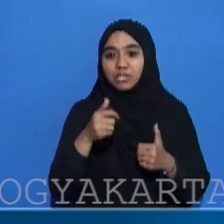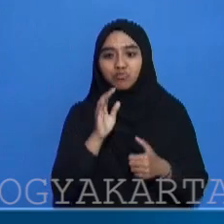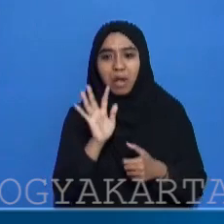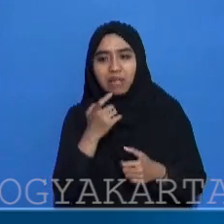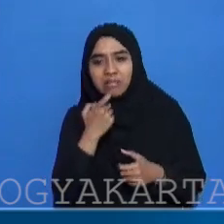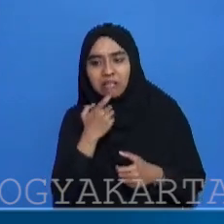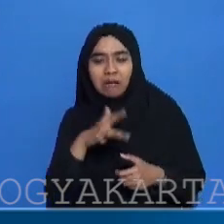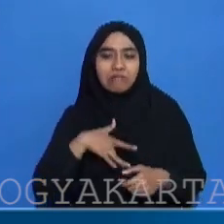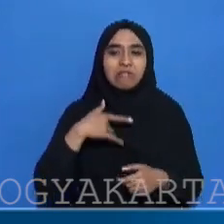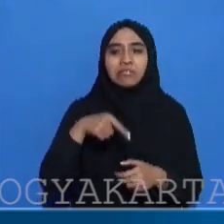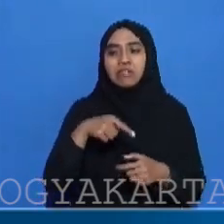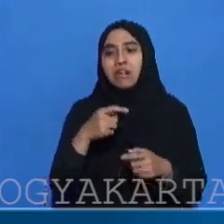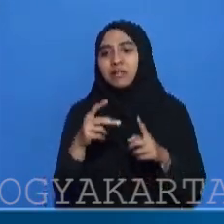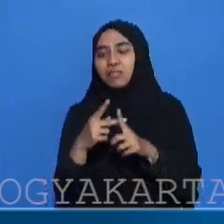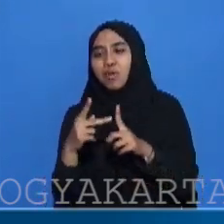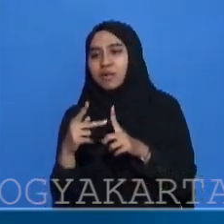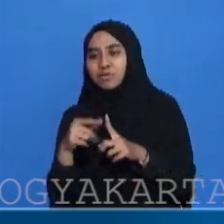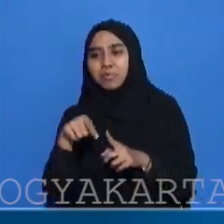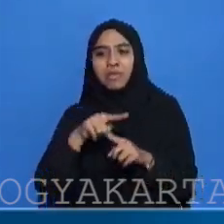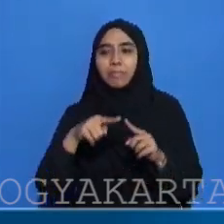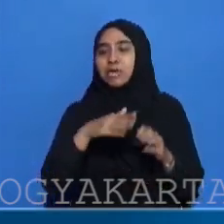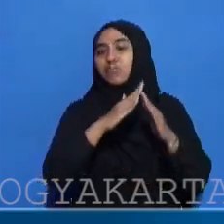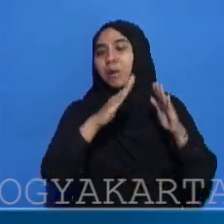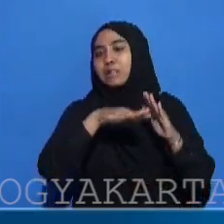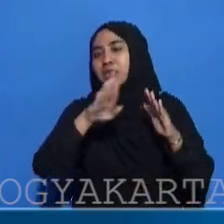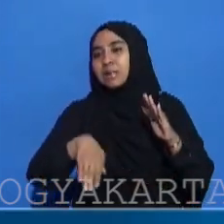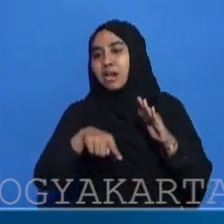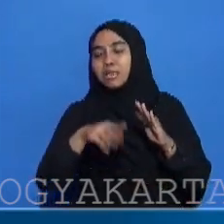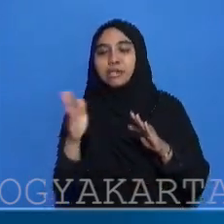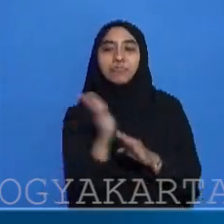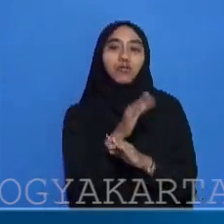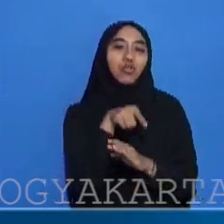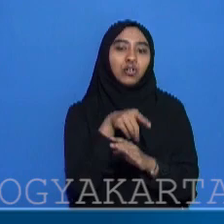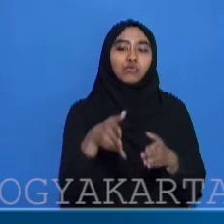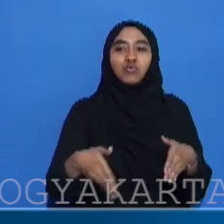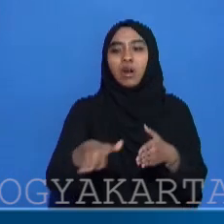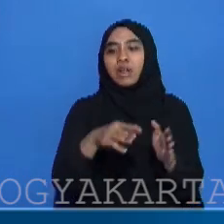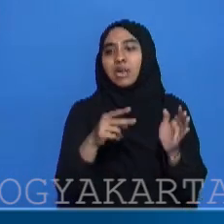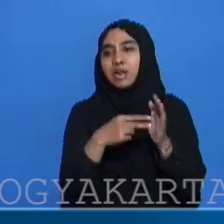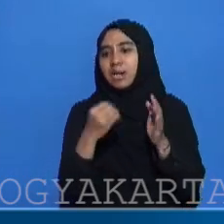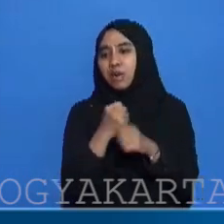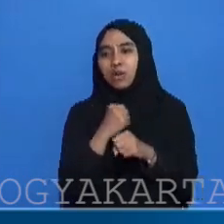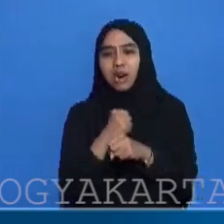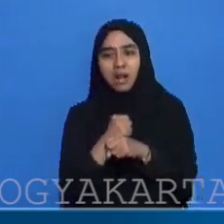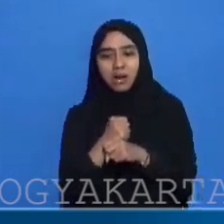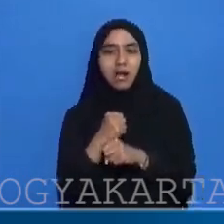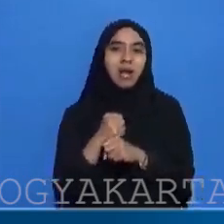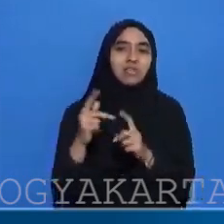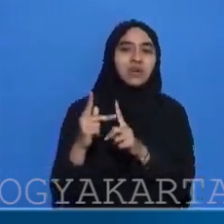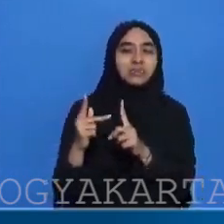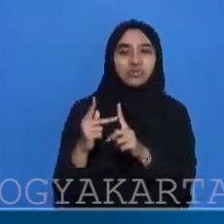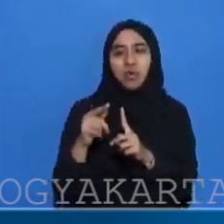Kelurahan kepuharjo sendiri melainkan mereka yang tinggal di sisi timur sungai Gendol yakni Kelurahan glaga Harjo maupun Klaten Jawa